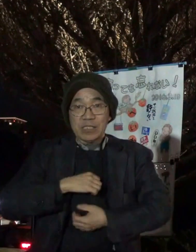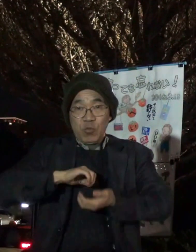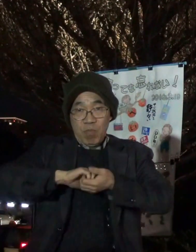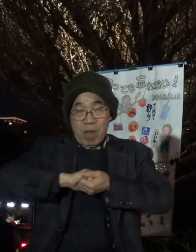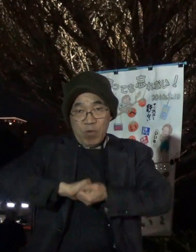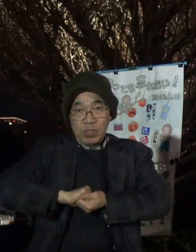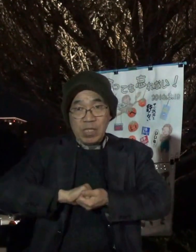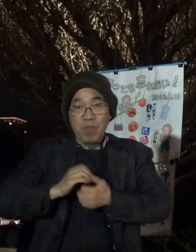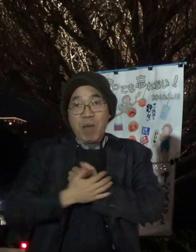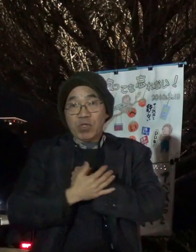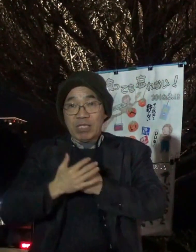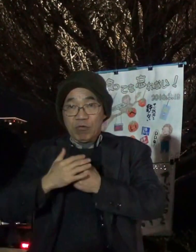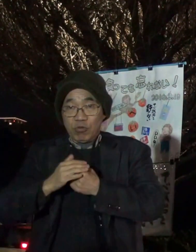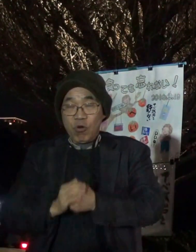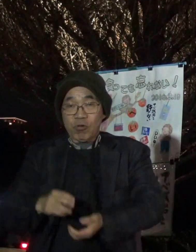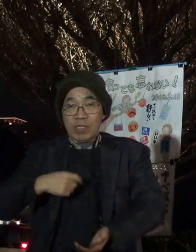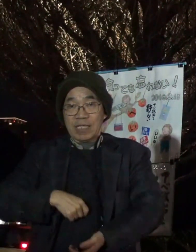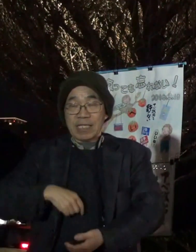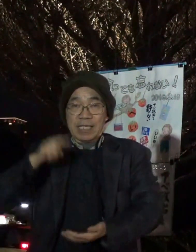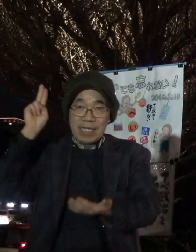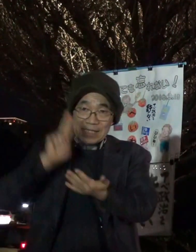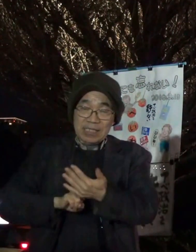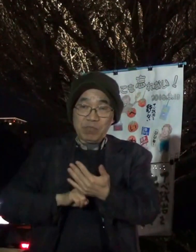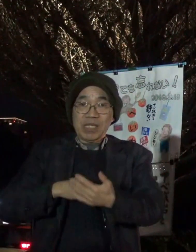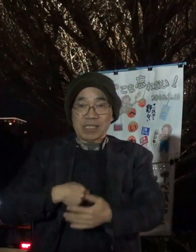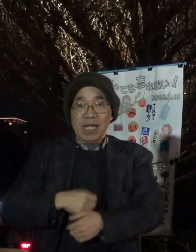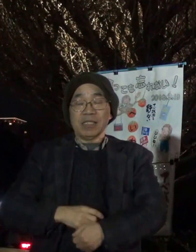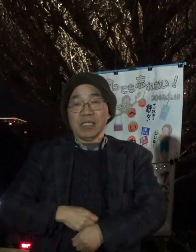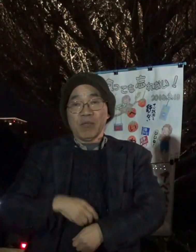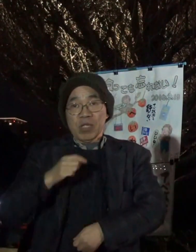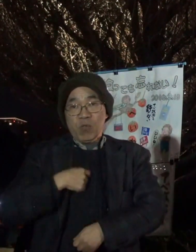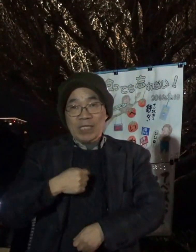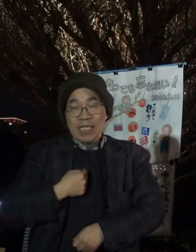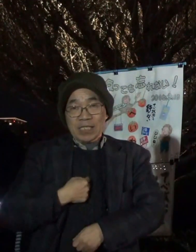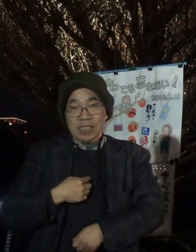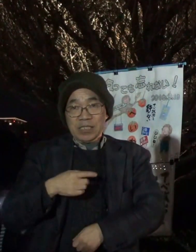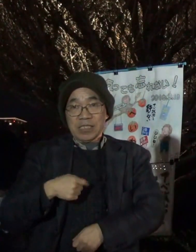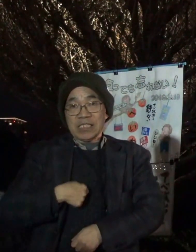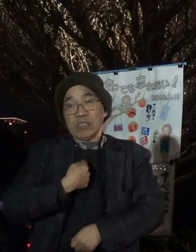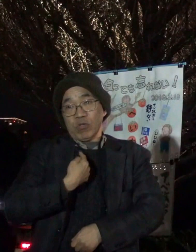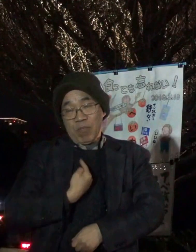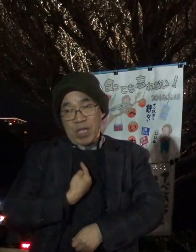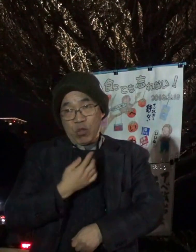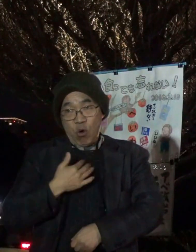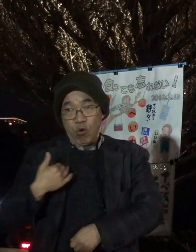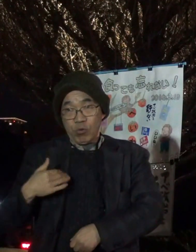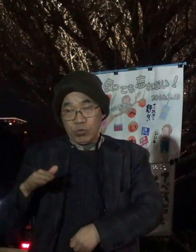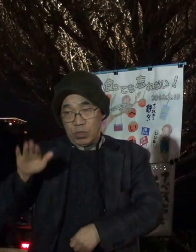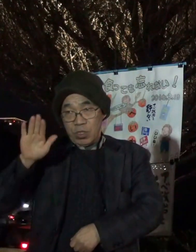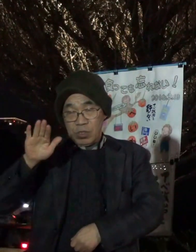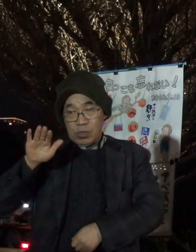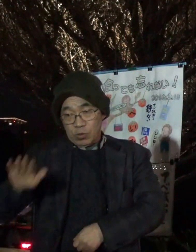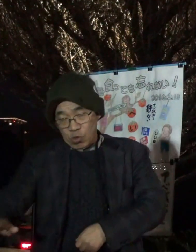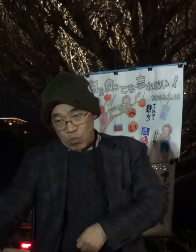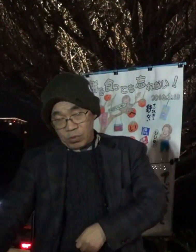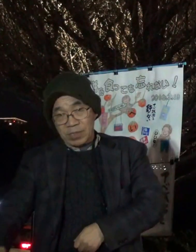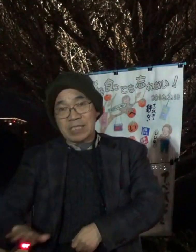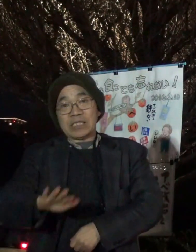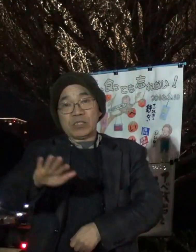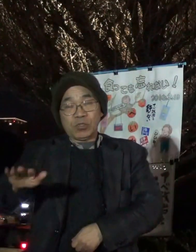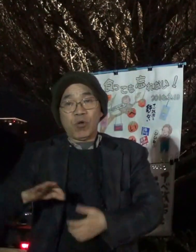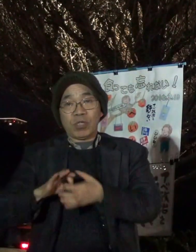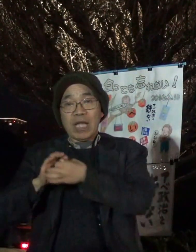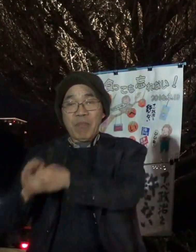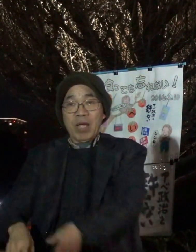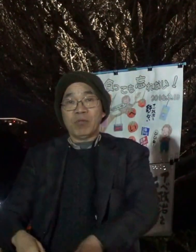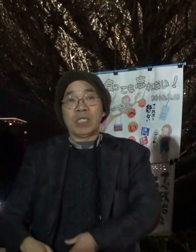。私たち自身と子孫たちのために、私たち日本人は政